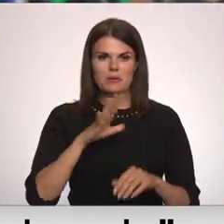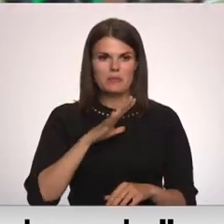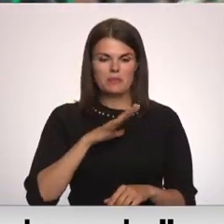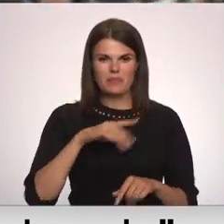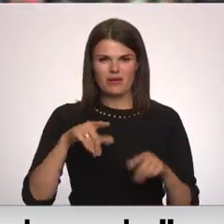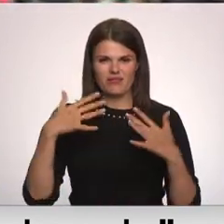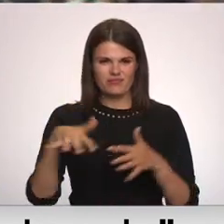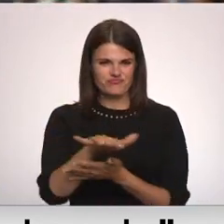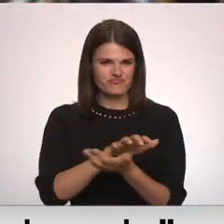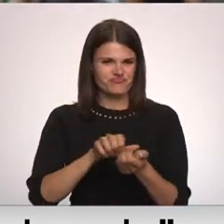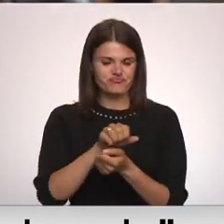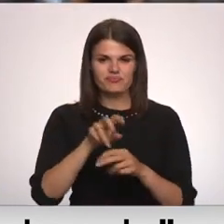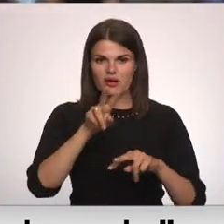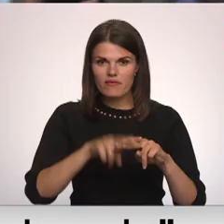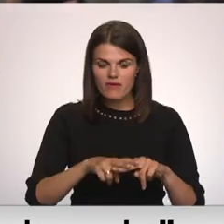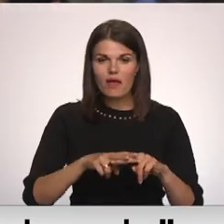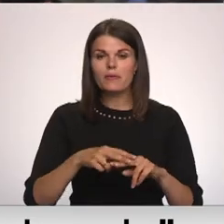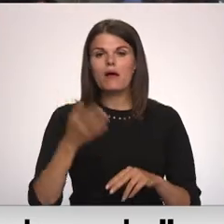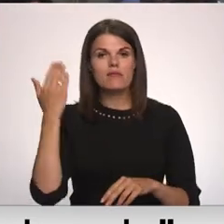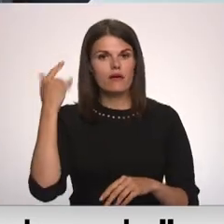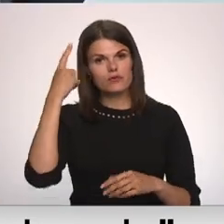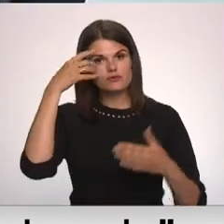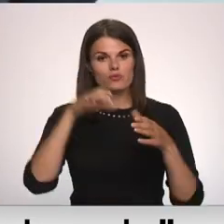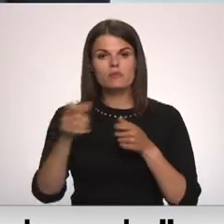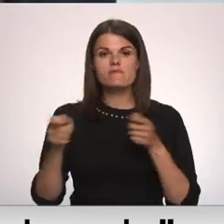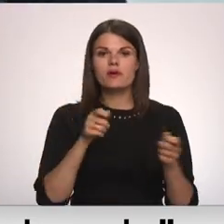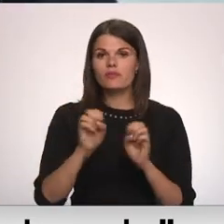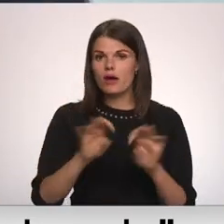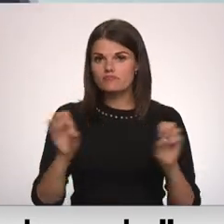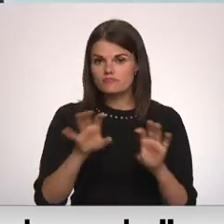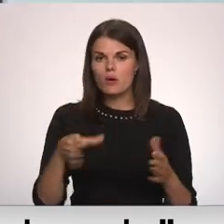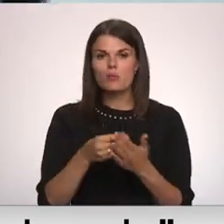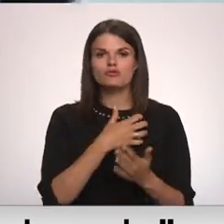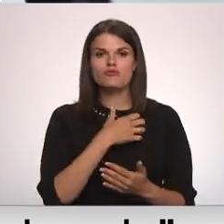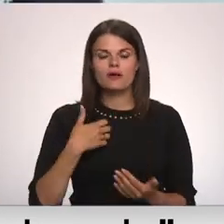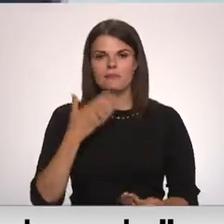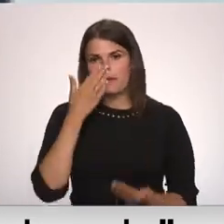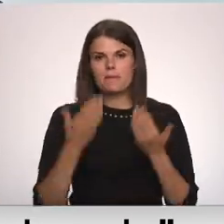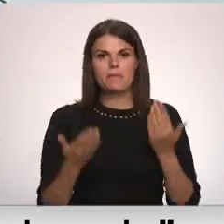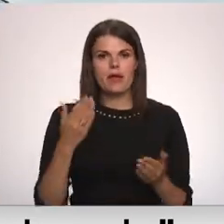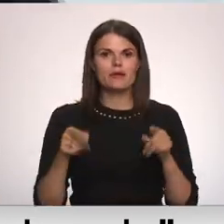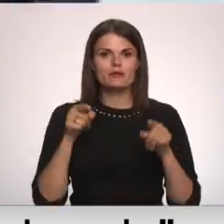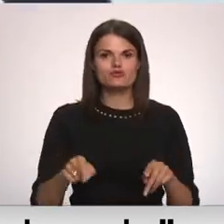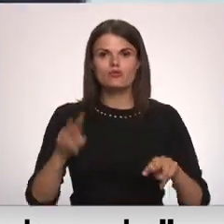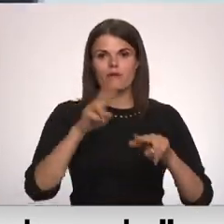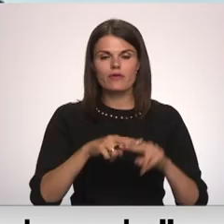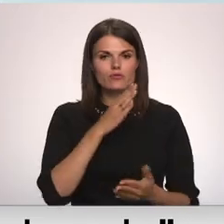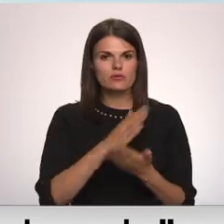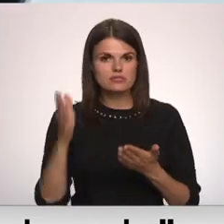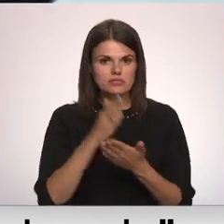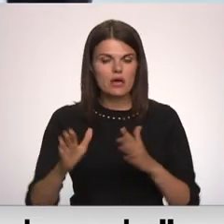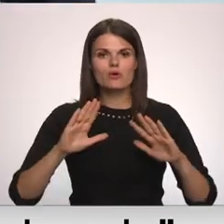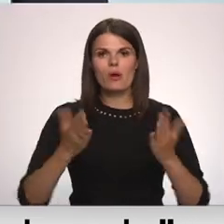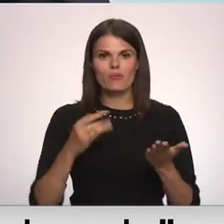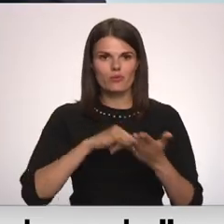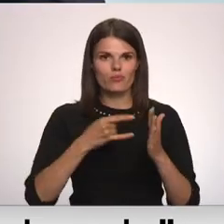par degradētu vidi. Kā stāsta kādreizējā domes vadība, pašvaldība esot mēģinājuši šo vietu sakārtot, taču tālāk par projektu